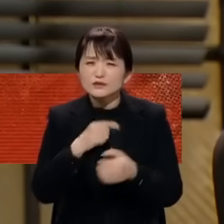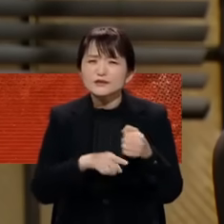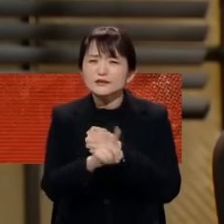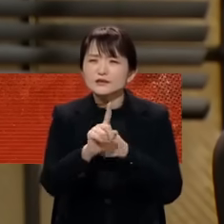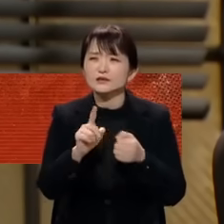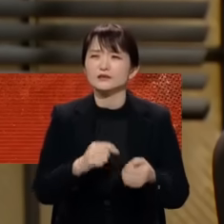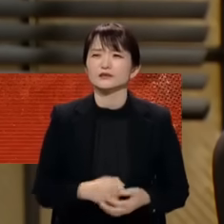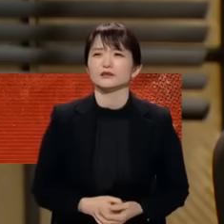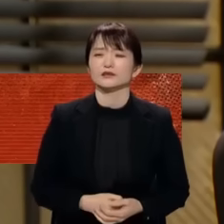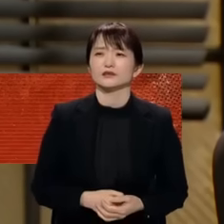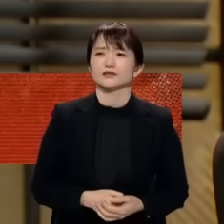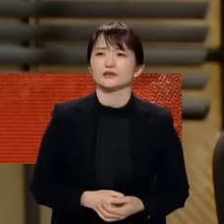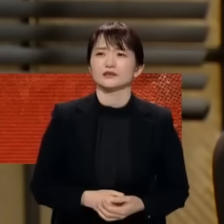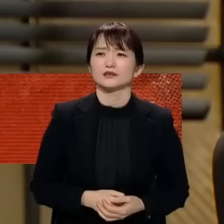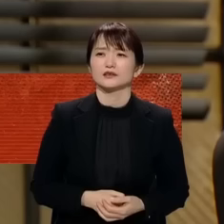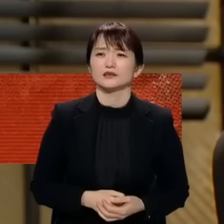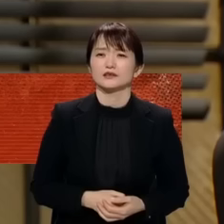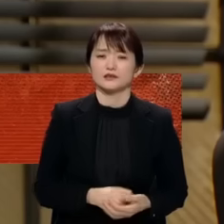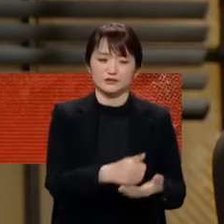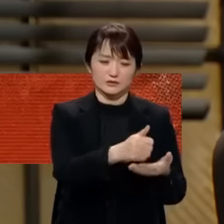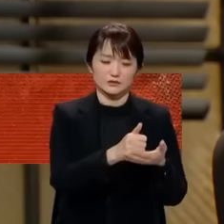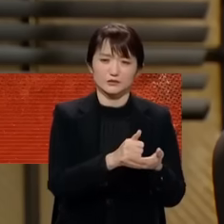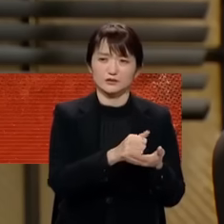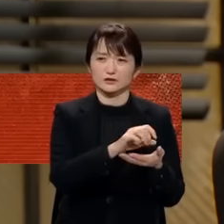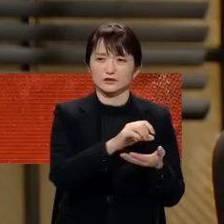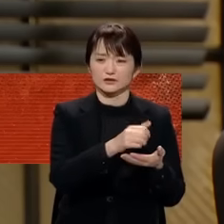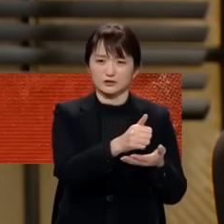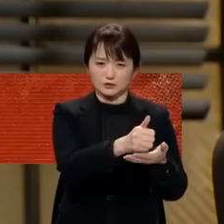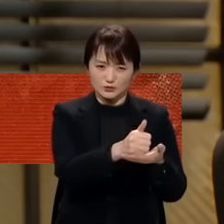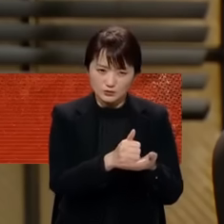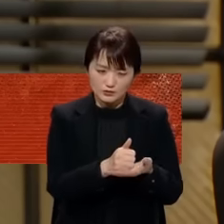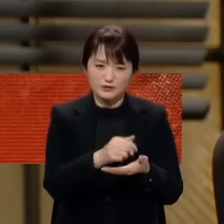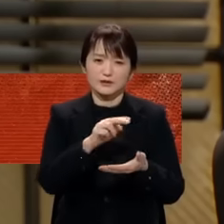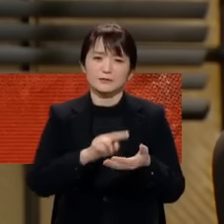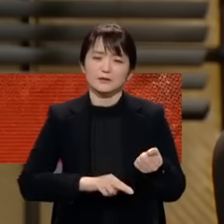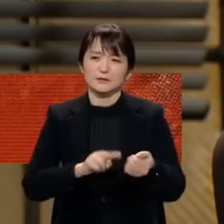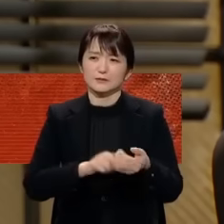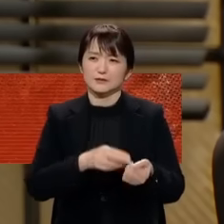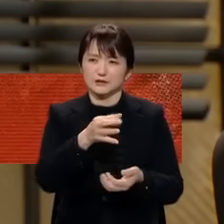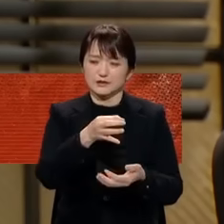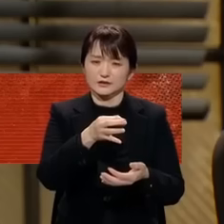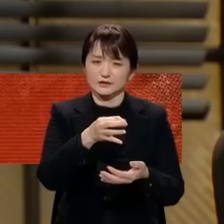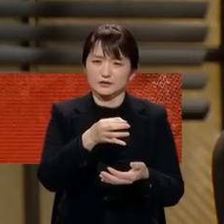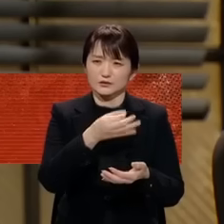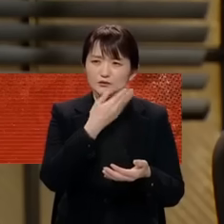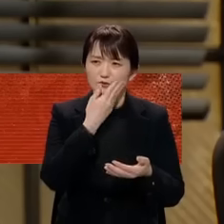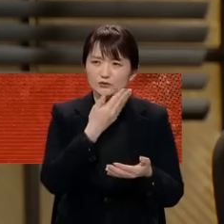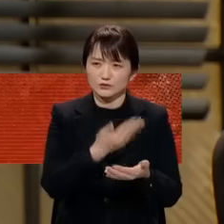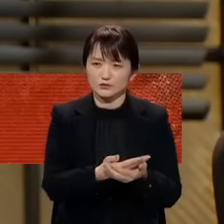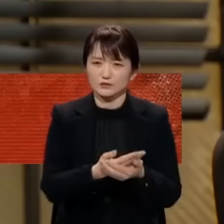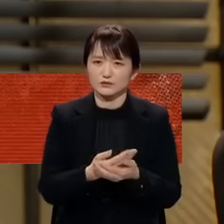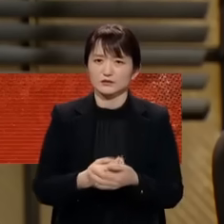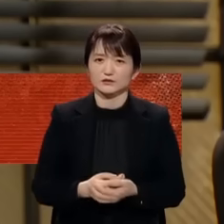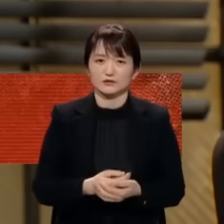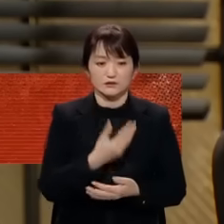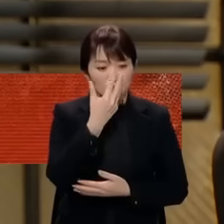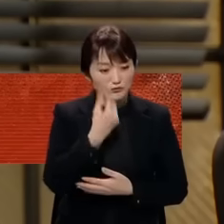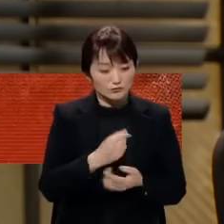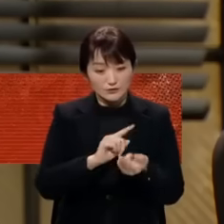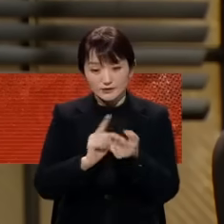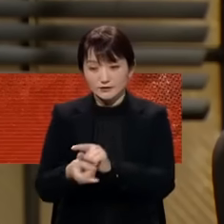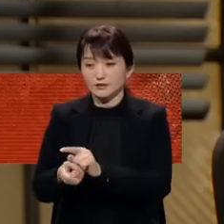객단가 때문이에요 손님 당 판매 가격이 중요한 건데 음료 대신에 케익을 샀으면 저 원칙은 깨는게